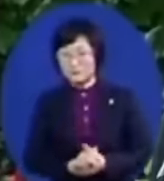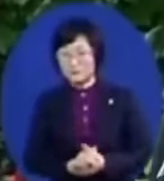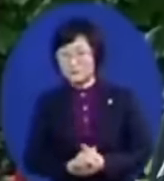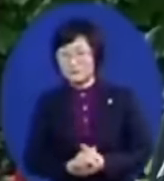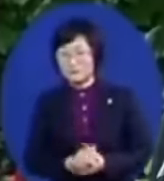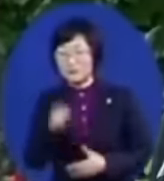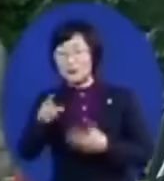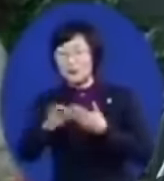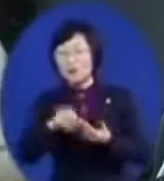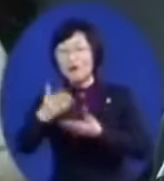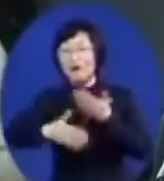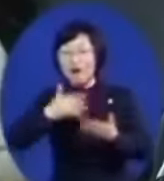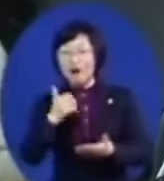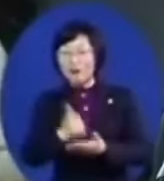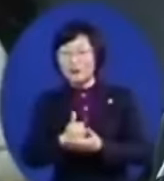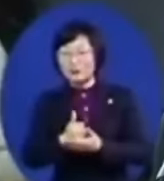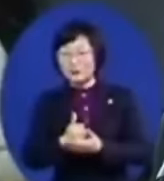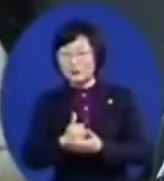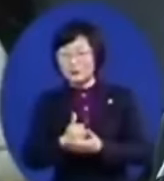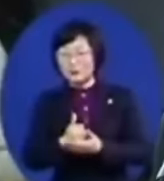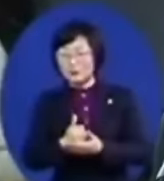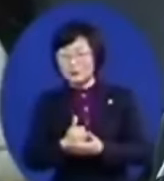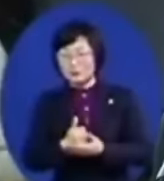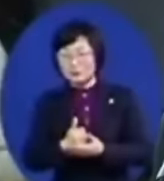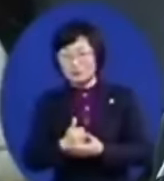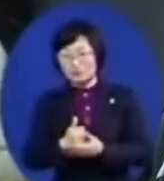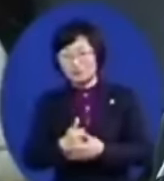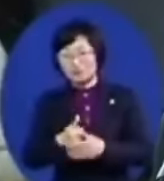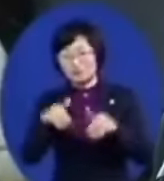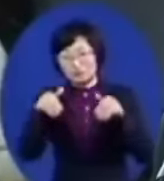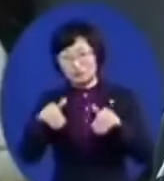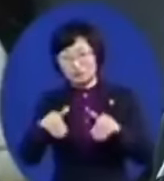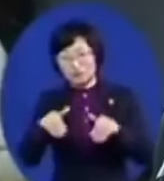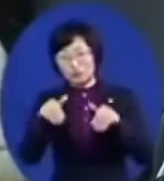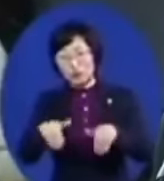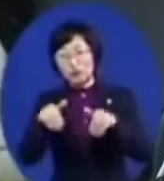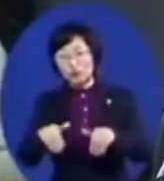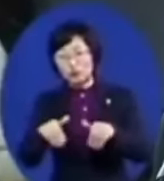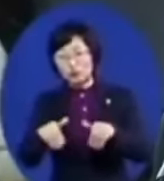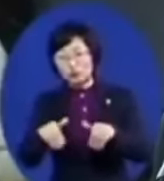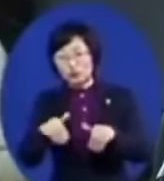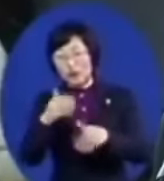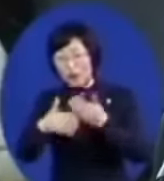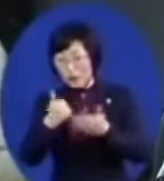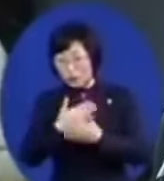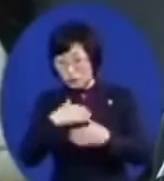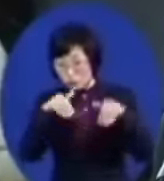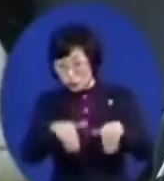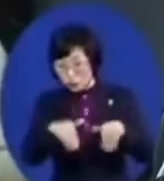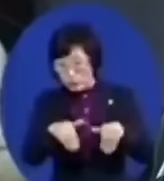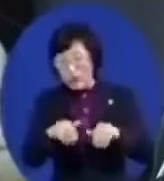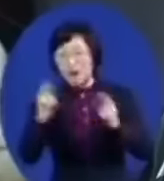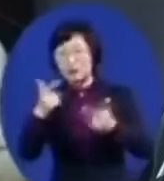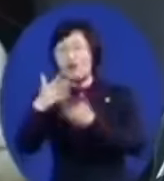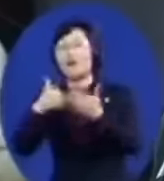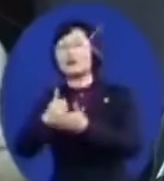그러고 난 다음 하나님 조수로서 와서 도와달라고 합니다. 하나님은 조수가 아닙니다. 하나님은 언제나 주인이신 것입니다.